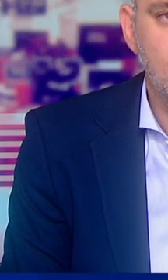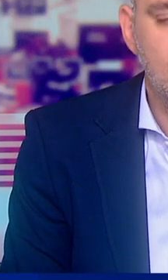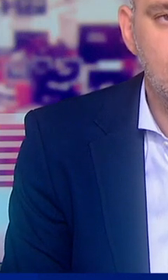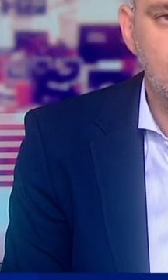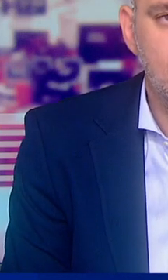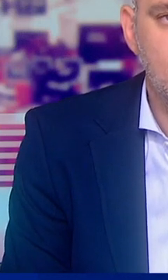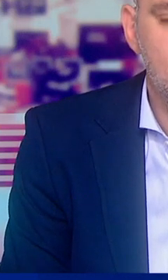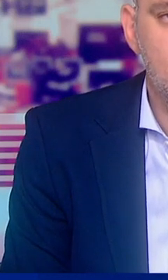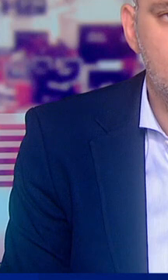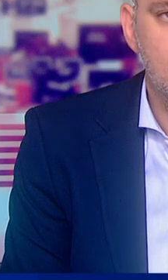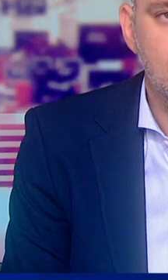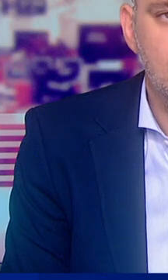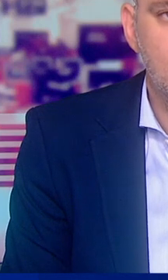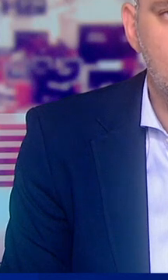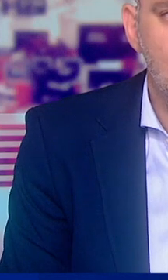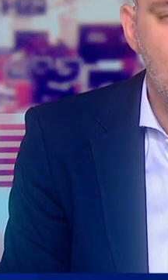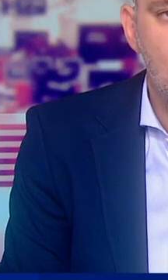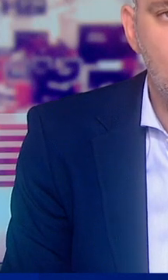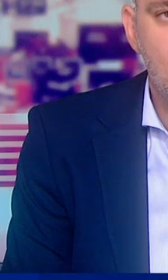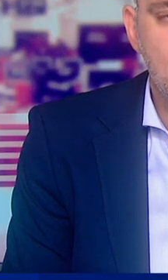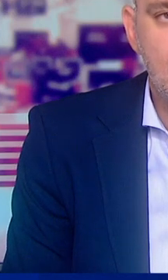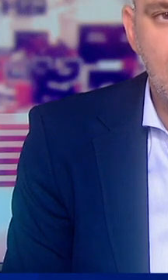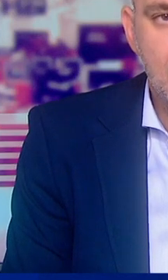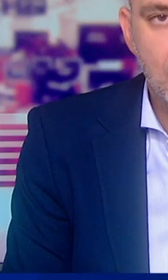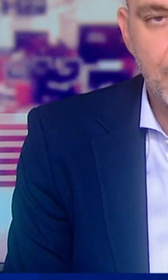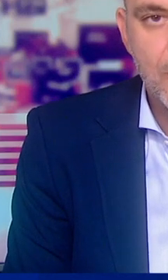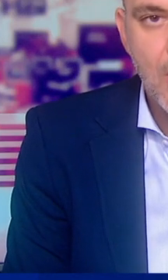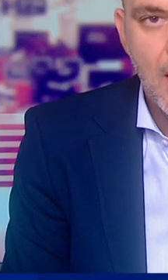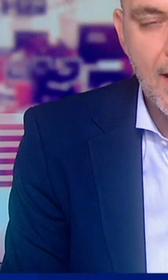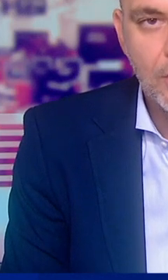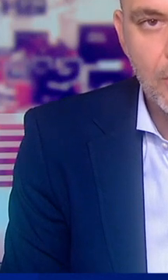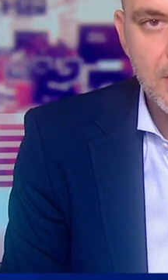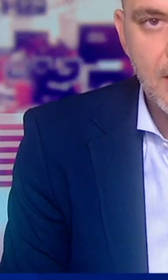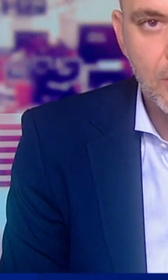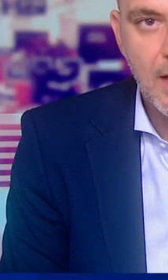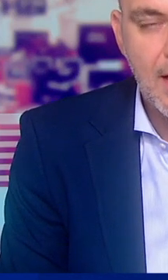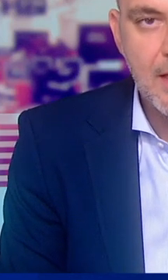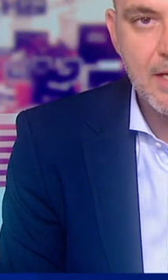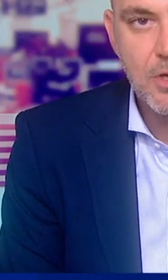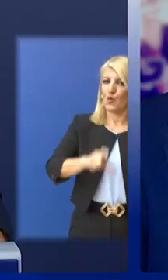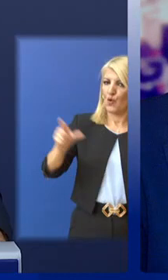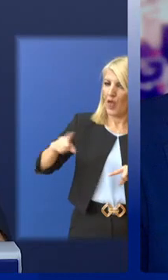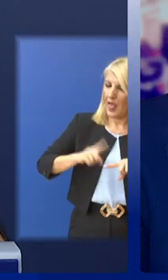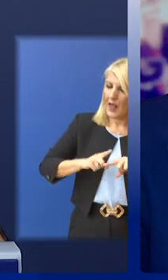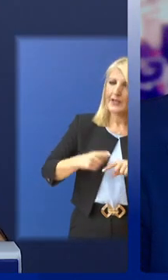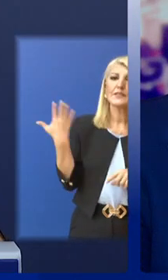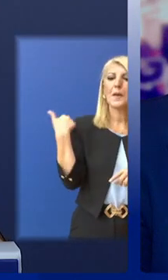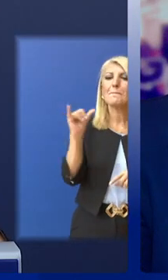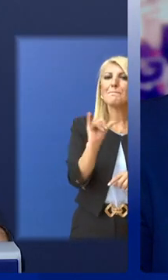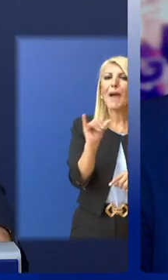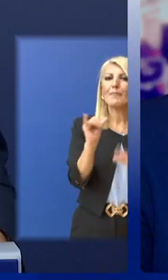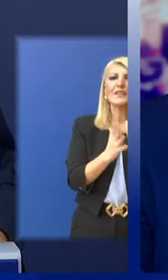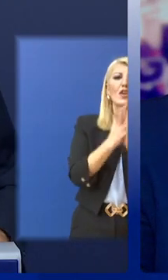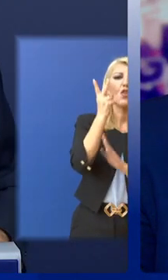briefing ο κυβερνητικός εκπρόσωπος τι ανέφερε γιάννη ο κύριος μαρινάκης ο οποίος τόνισε ότι η ελλάδα είναι συνομιλητής όλων των